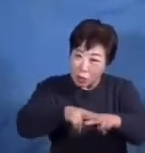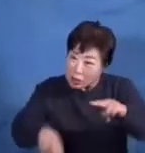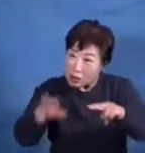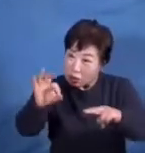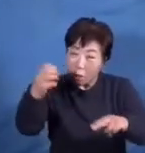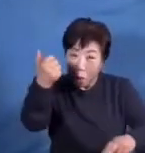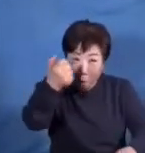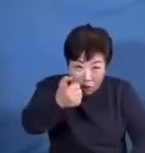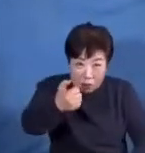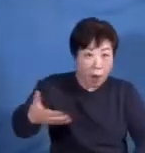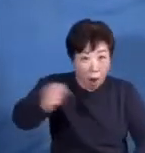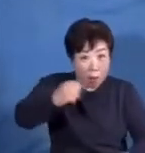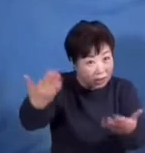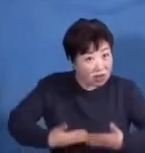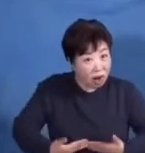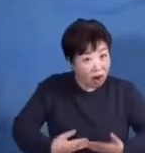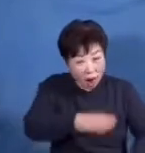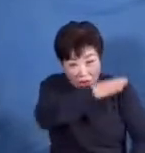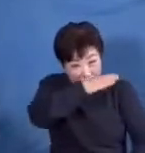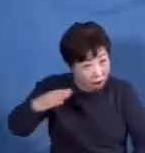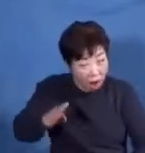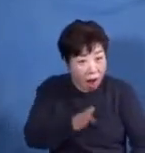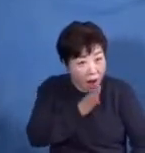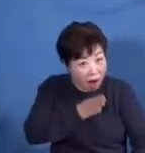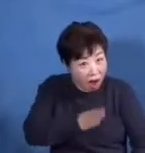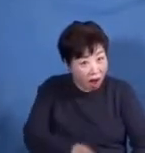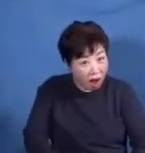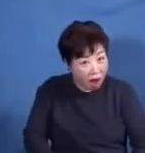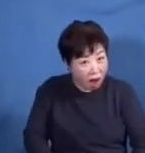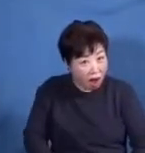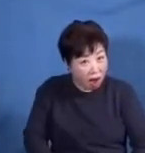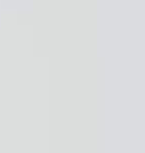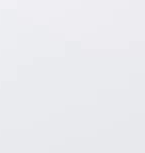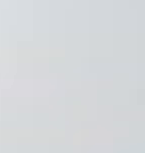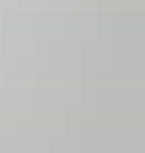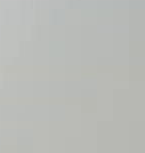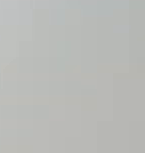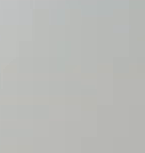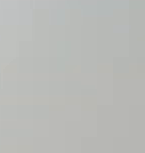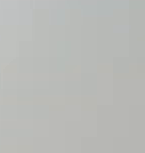50억 받은 건 정상적인 겁니까? 공평하고 정의로운 겁니까?